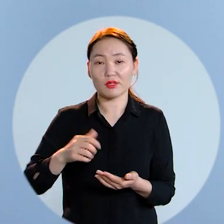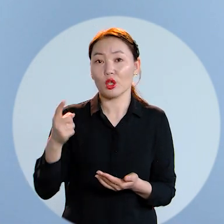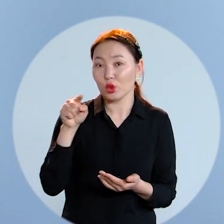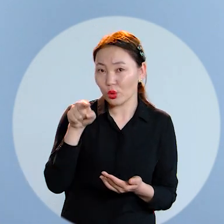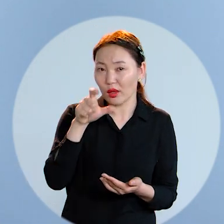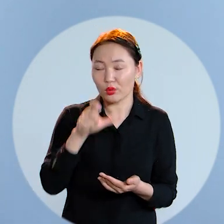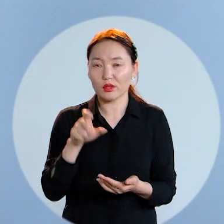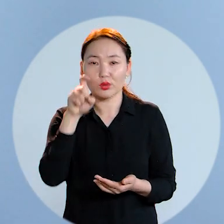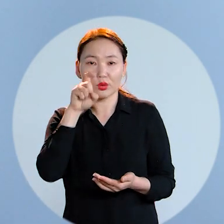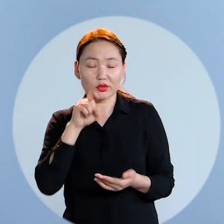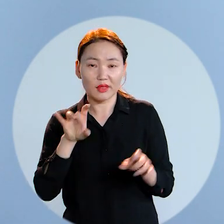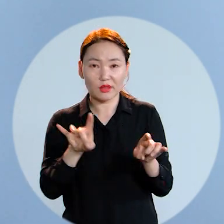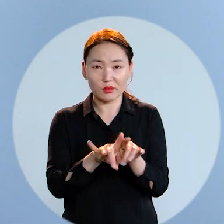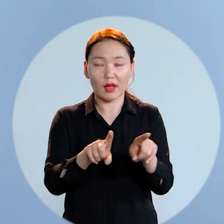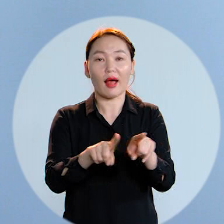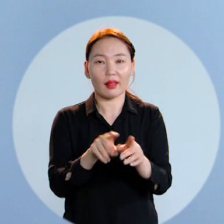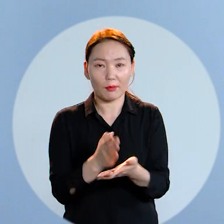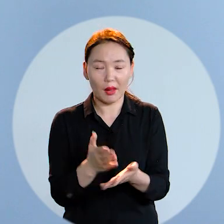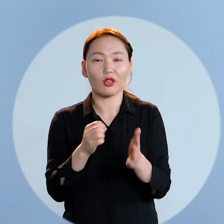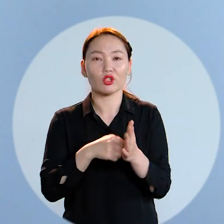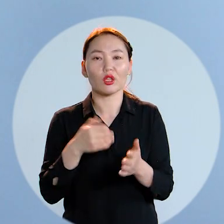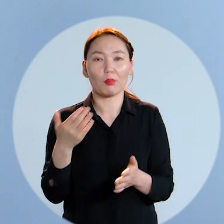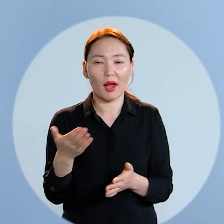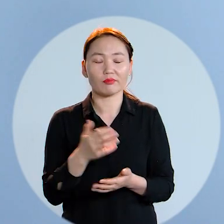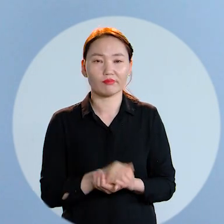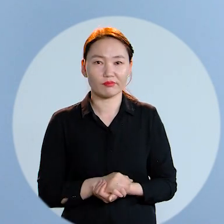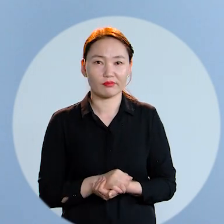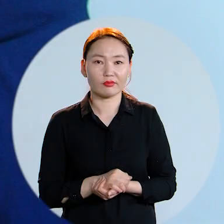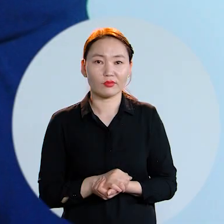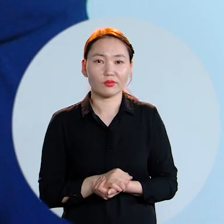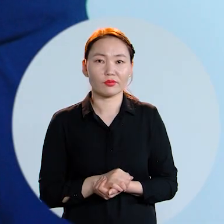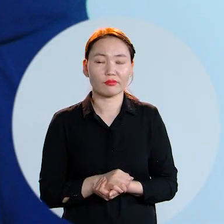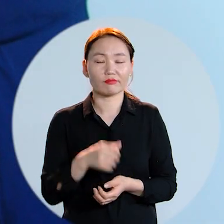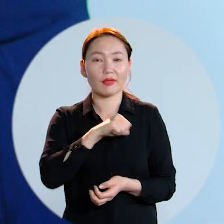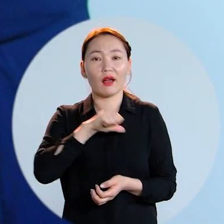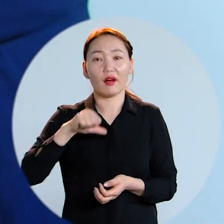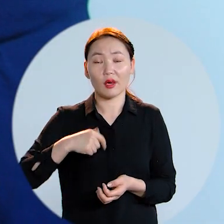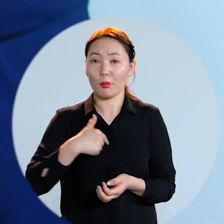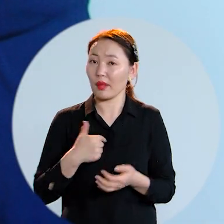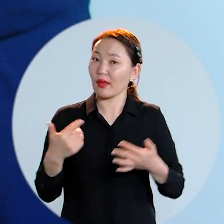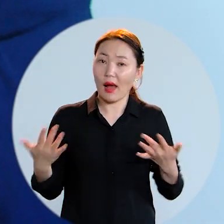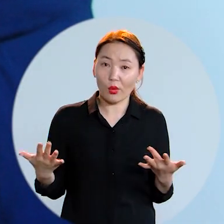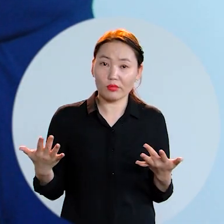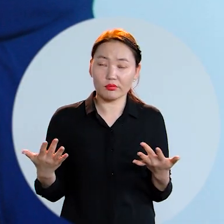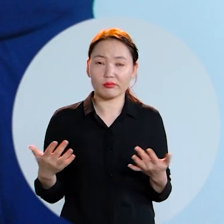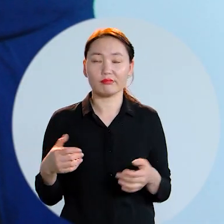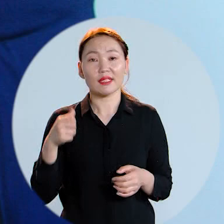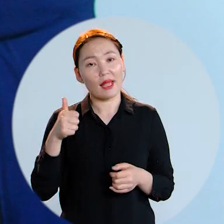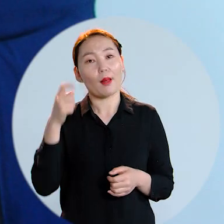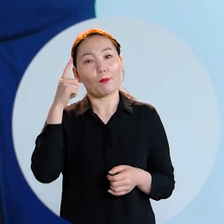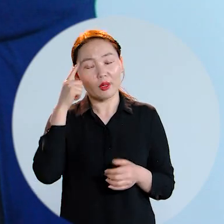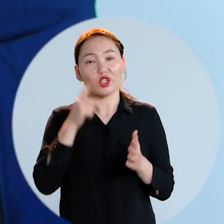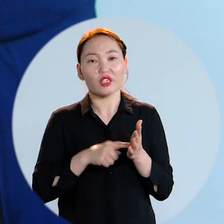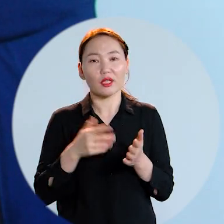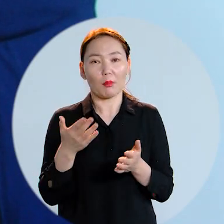ёстой, надад хүн ингэж хандах ёстой гэдэг хүлээлтийг өөртөө хүлээгээд байдаг боловч өөрөө би яах ёстой вэ гэдэг дээр эргцүүлэмж арай бага